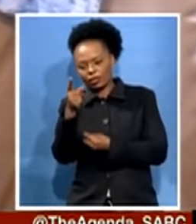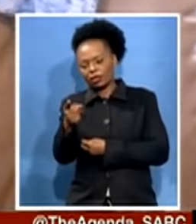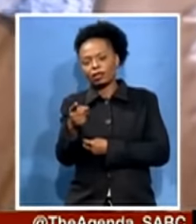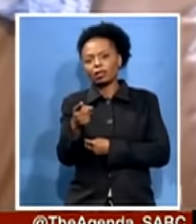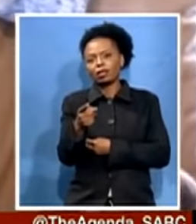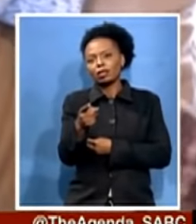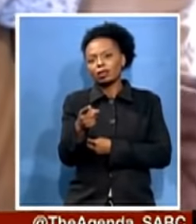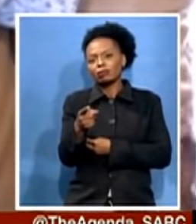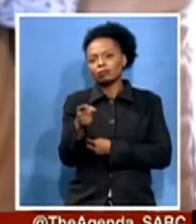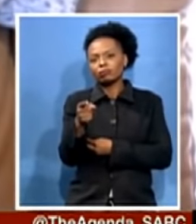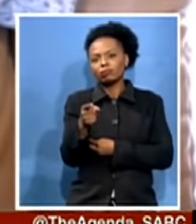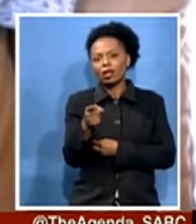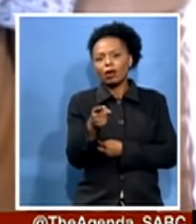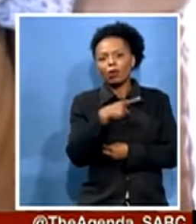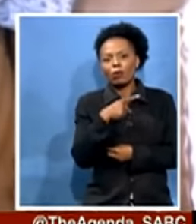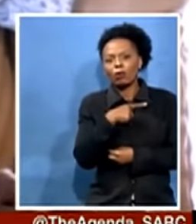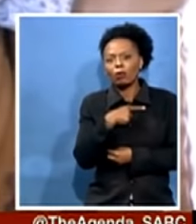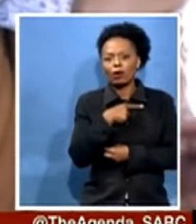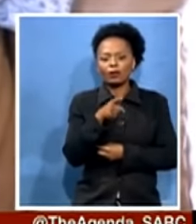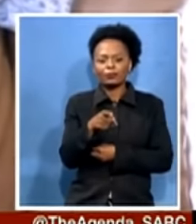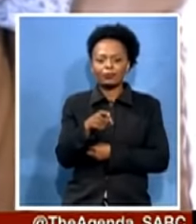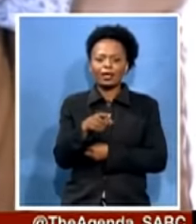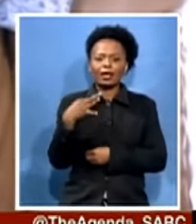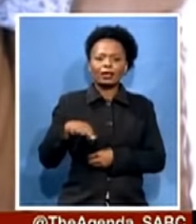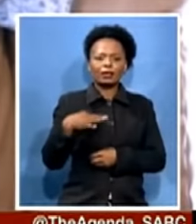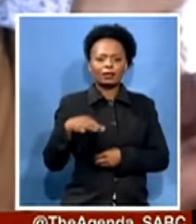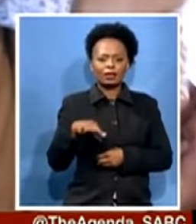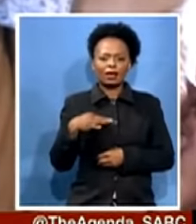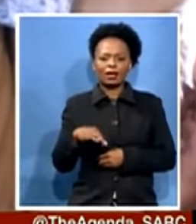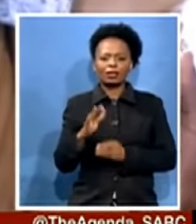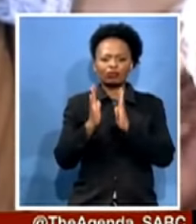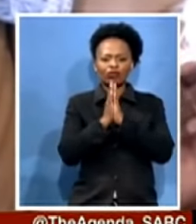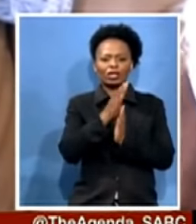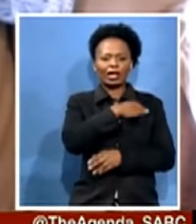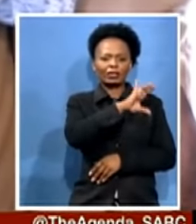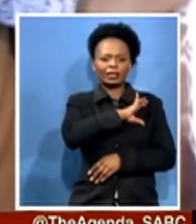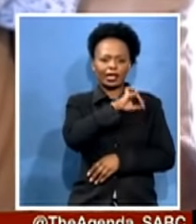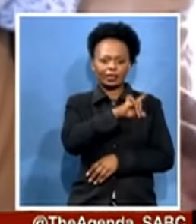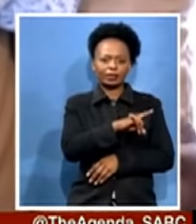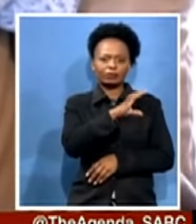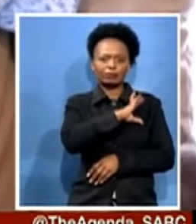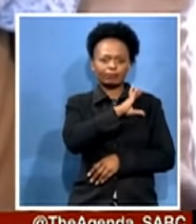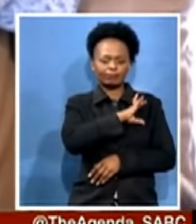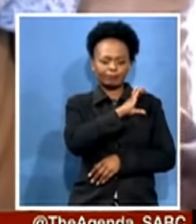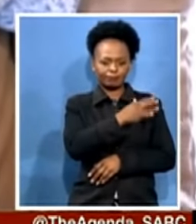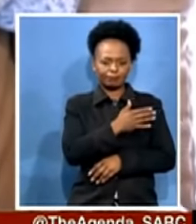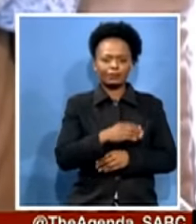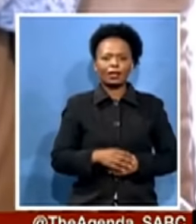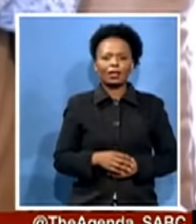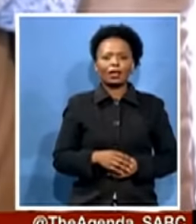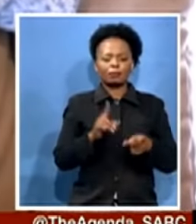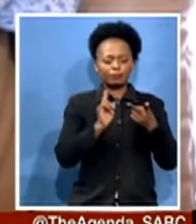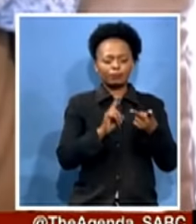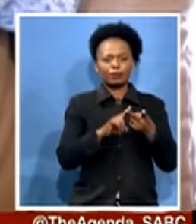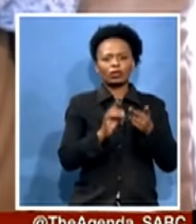ama-charts yaye ngumzalwane ifike ngokwevangeli kodwa futhi isebenza i-agent idayisa